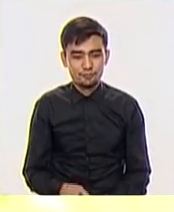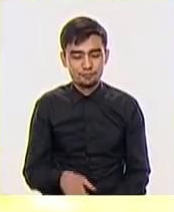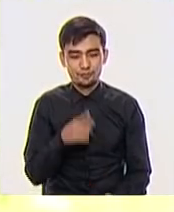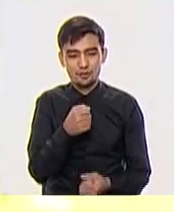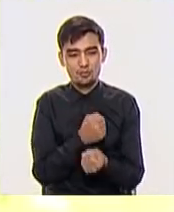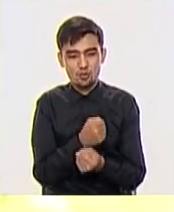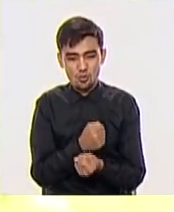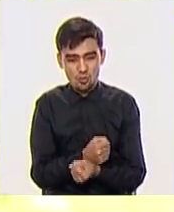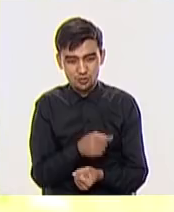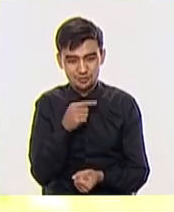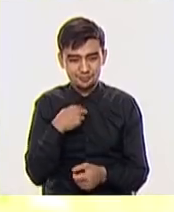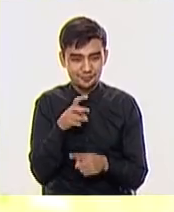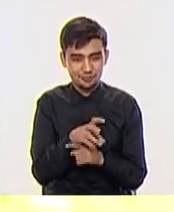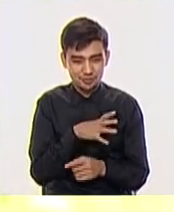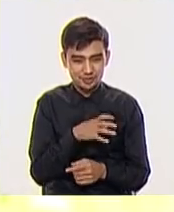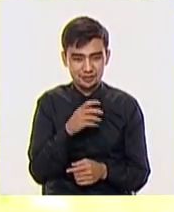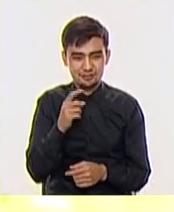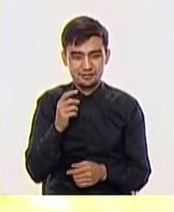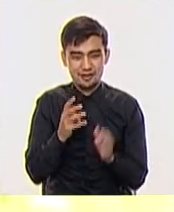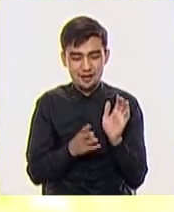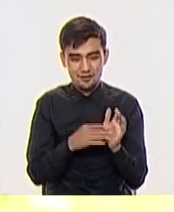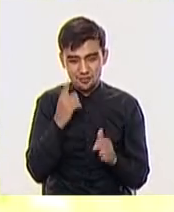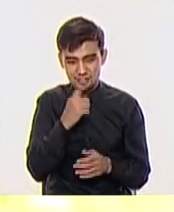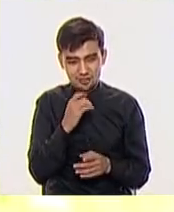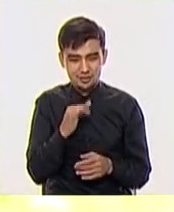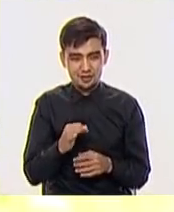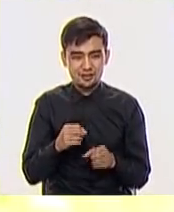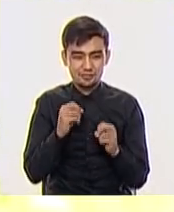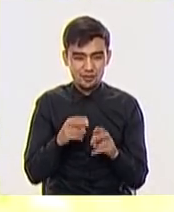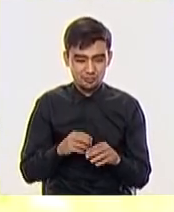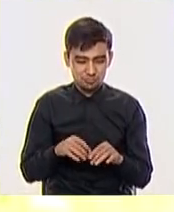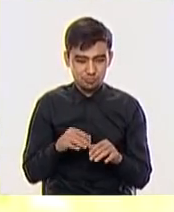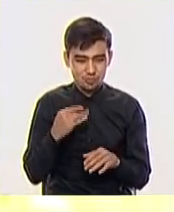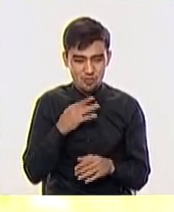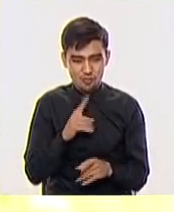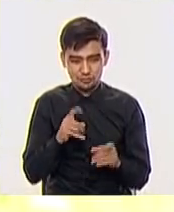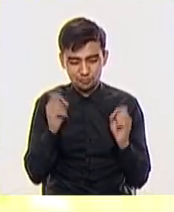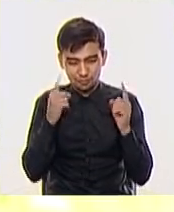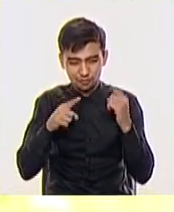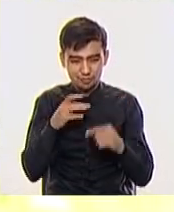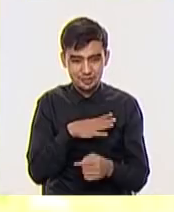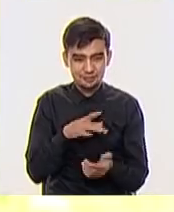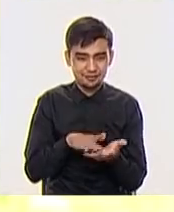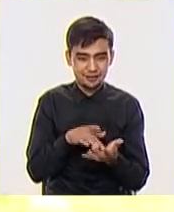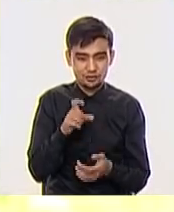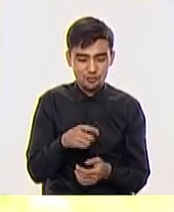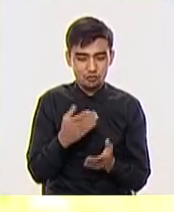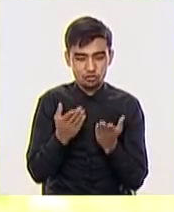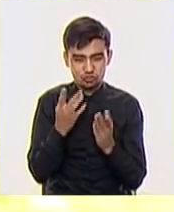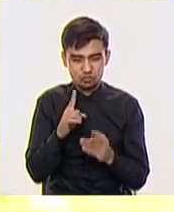сүйек, тоғыз көз, бәлеші бөлінді министрмен сақ жайып тастаған бар деген. Сөйтеді бірде мен